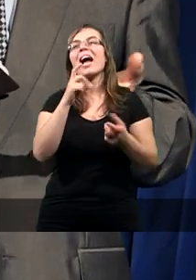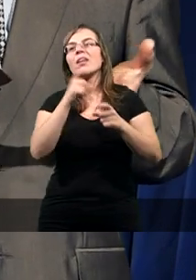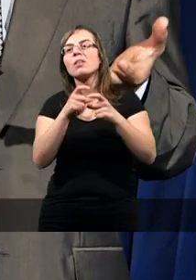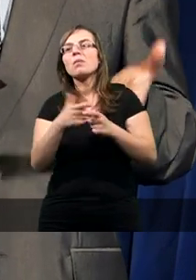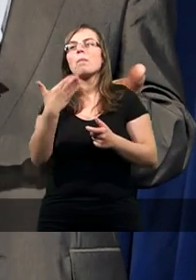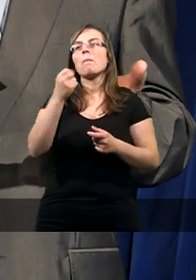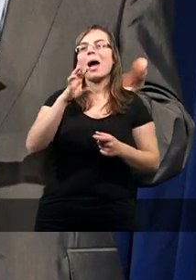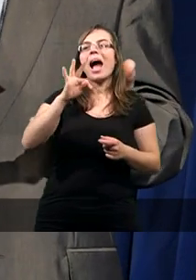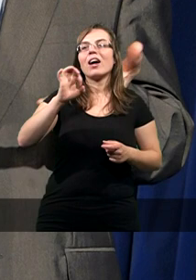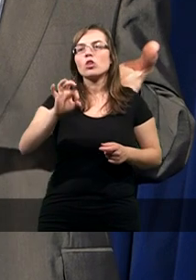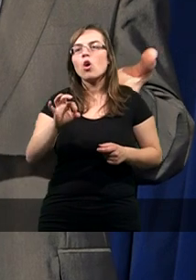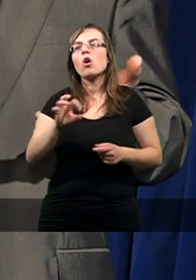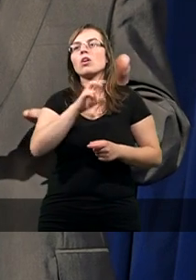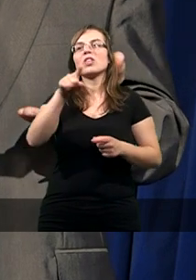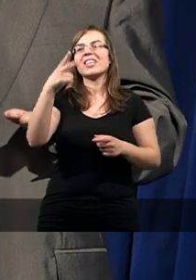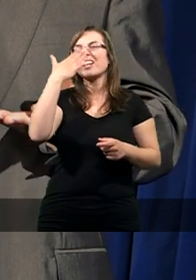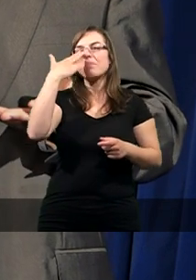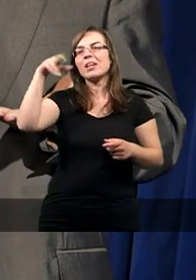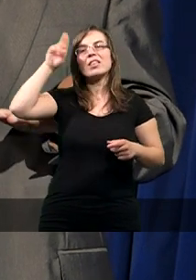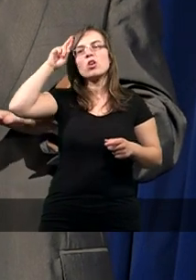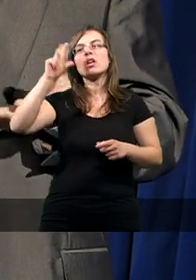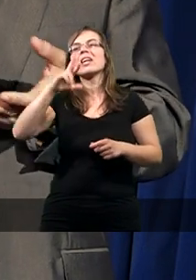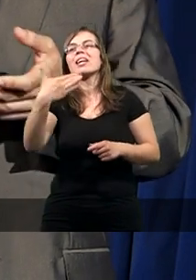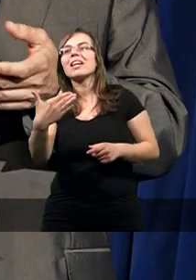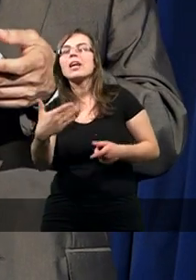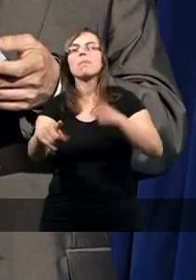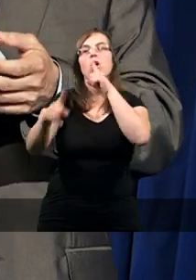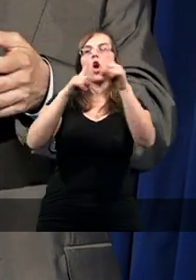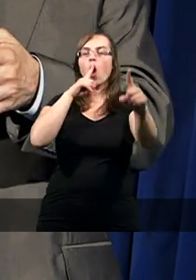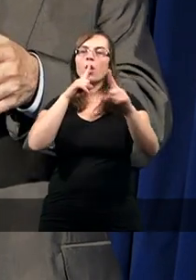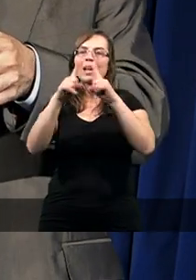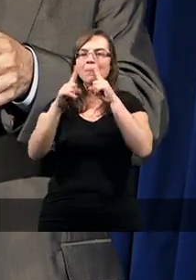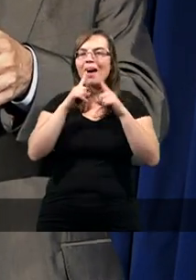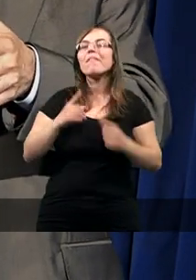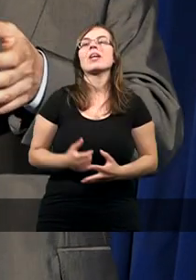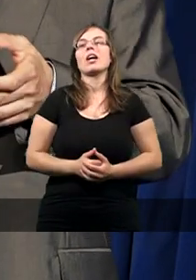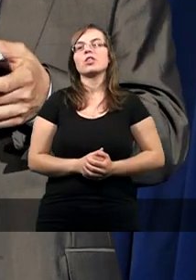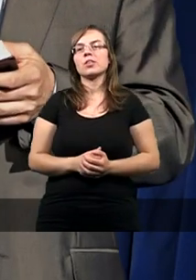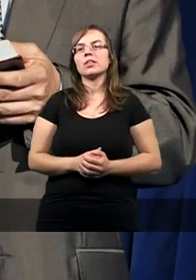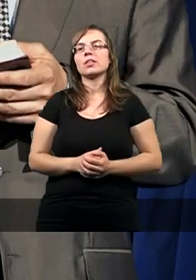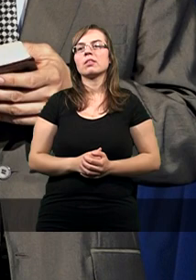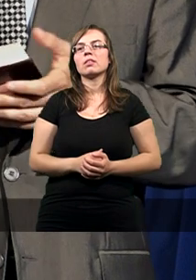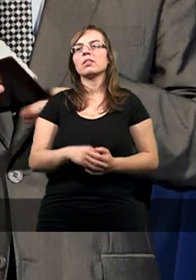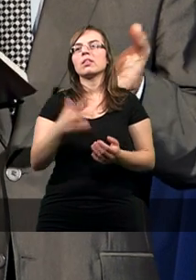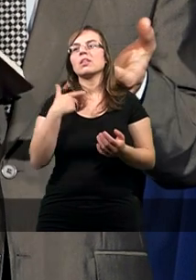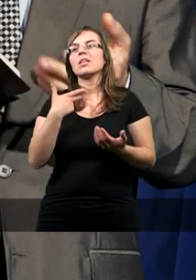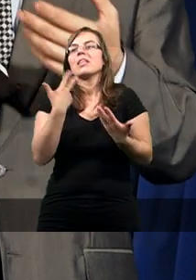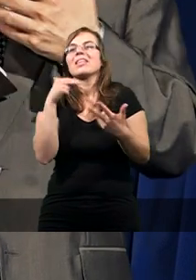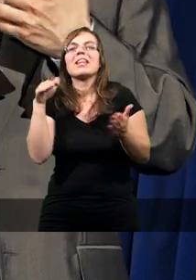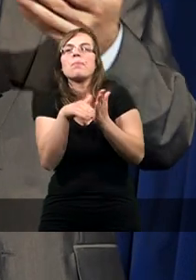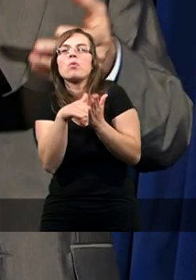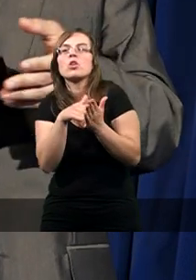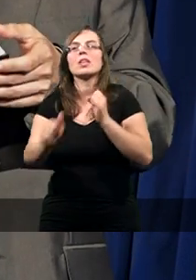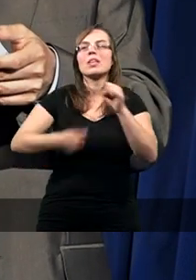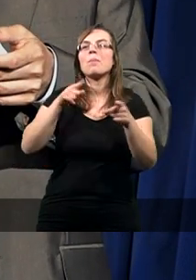takimi słowy, Marto, ty chyba nie rozumiesz, z kim rozmawiasz. You don't need to prepare food for me. Ja